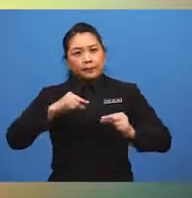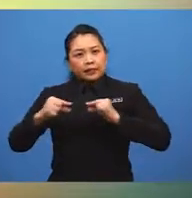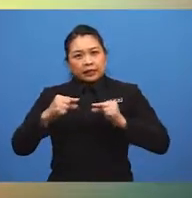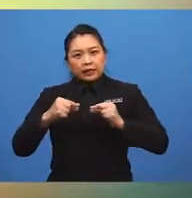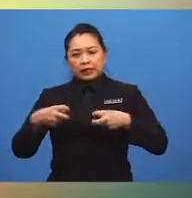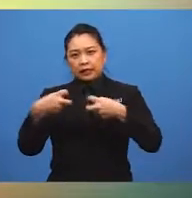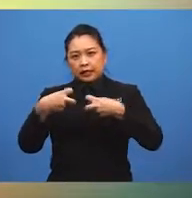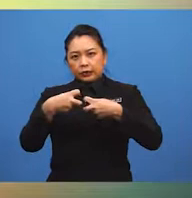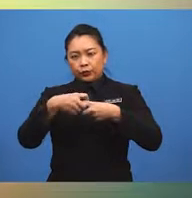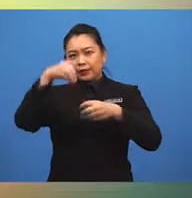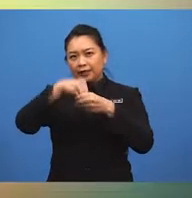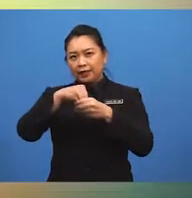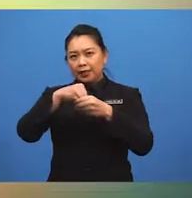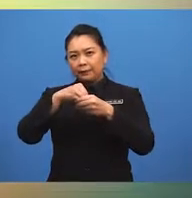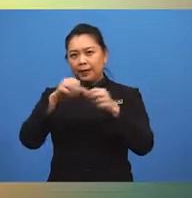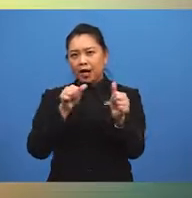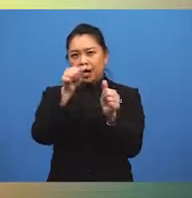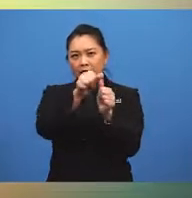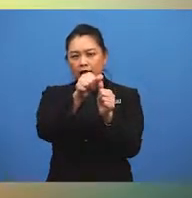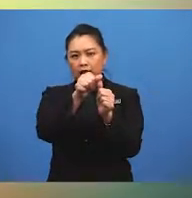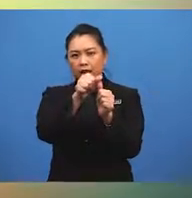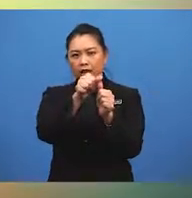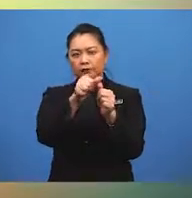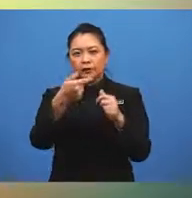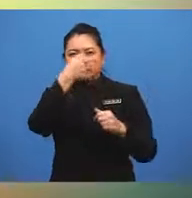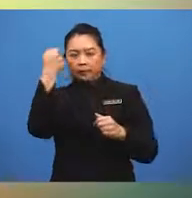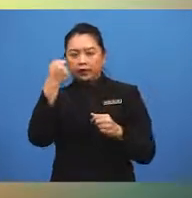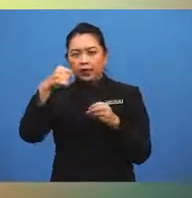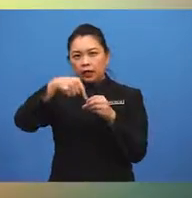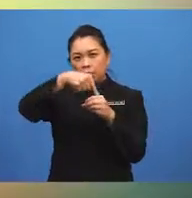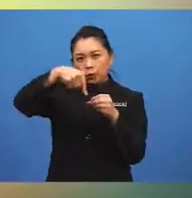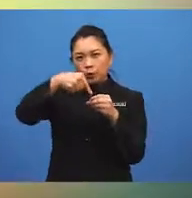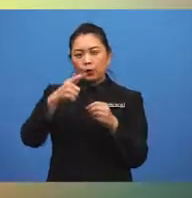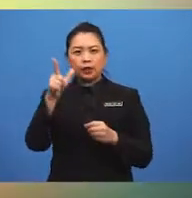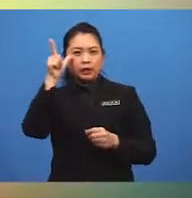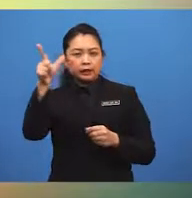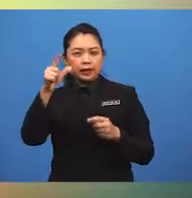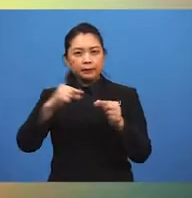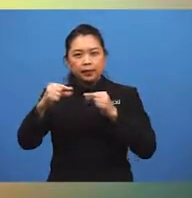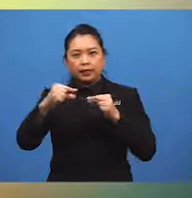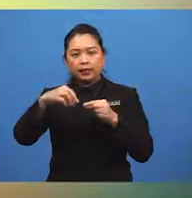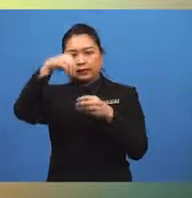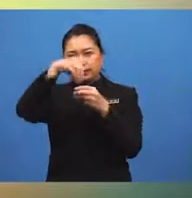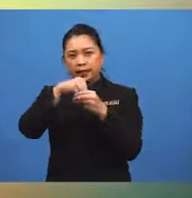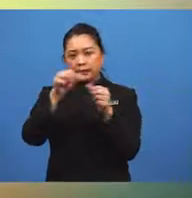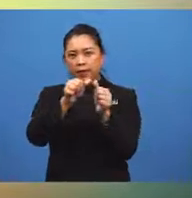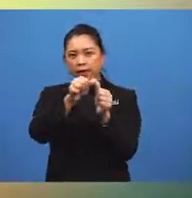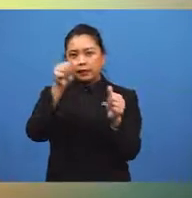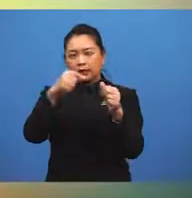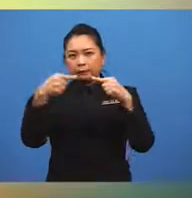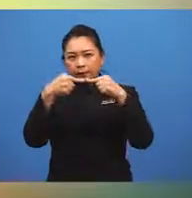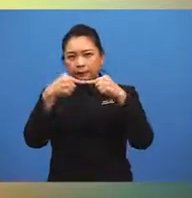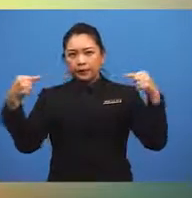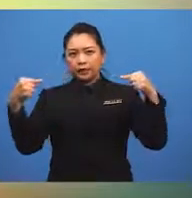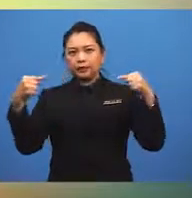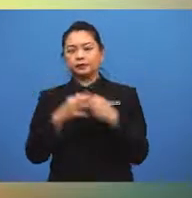Pergerakan elektron dalam arah tertentu ini menyebabkan lohong kelihatan bergerak dalam arah yang